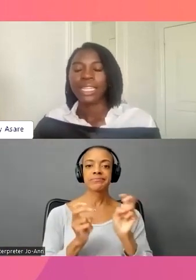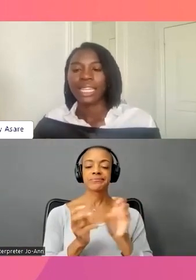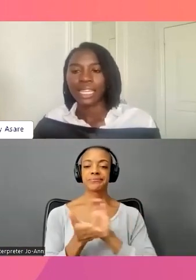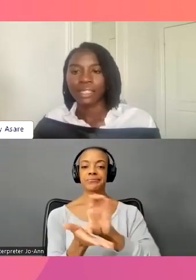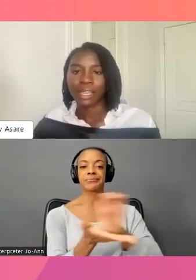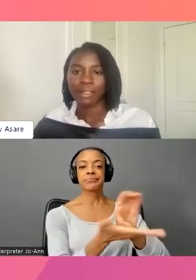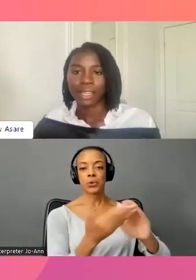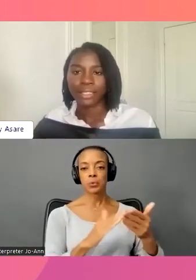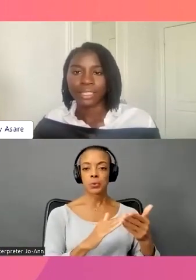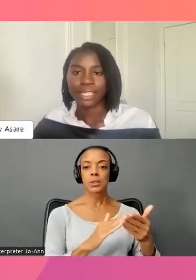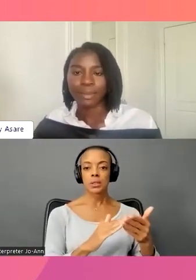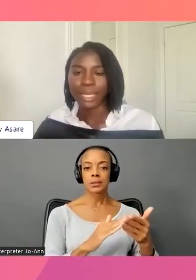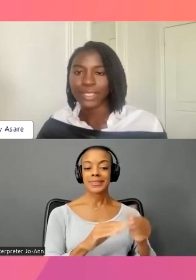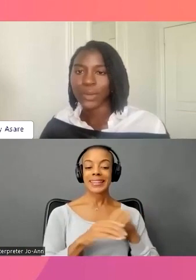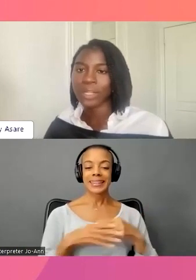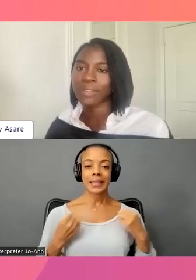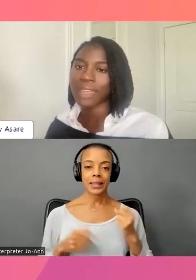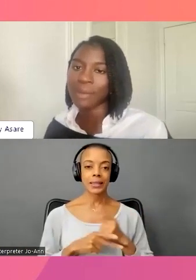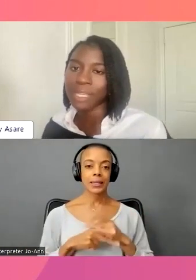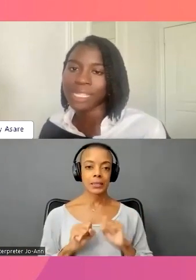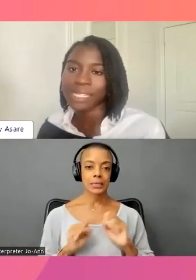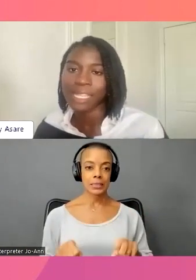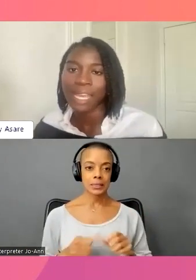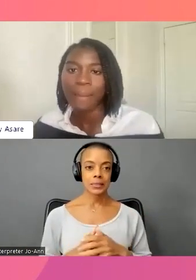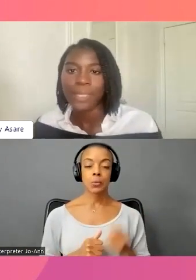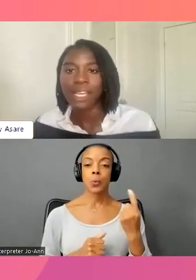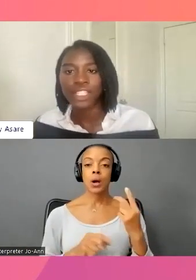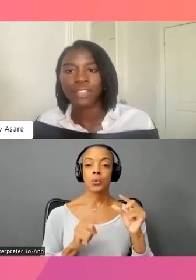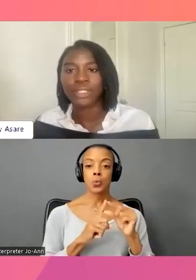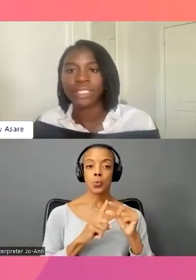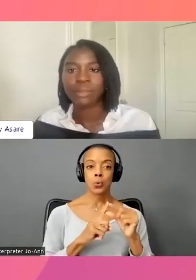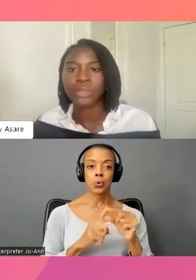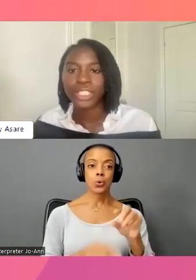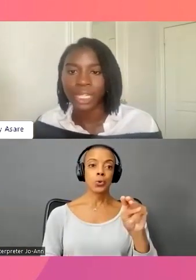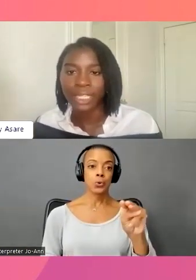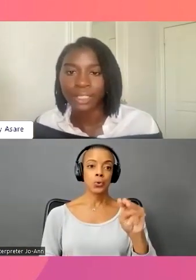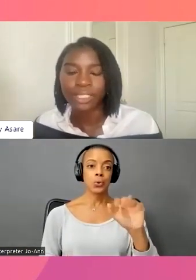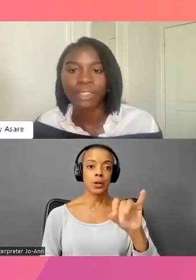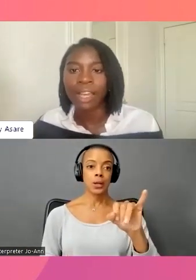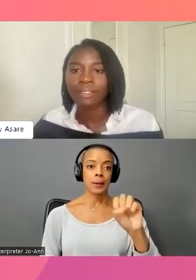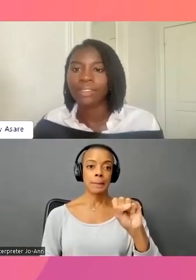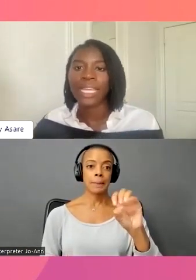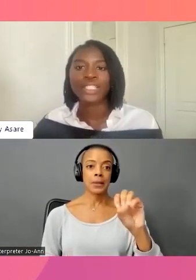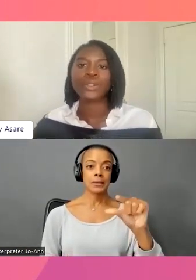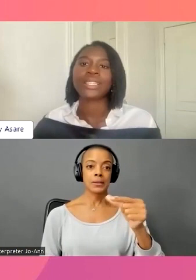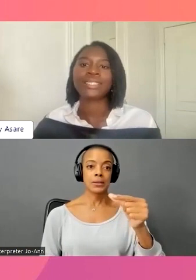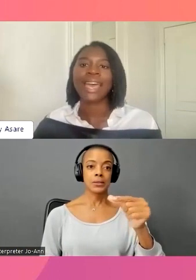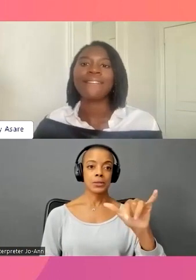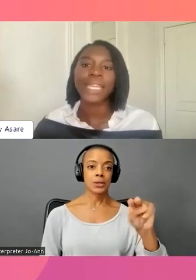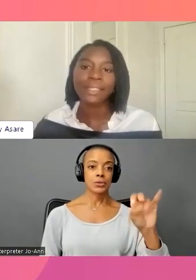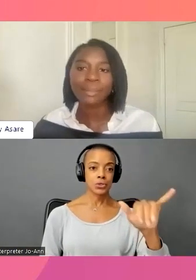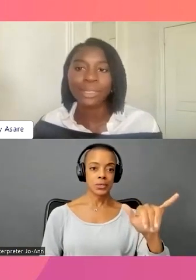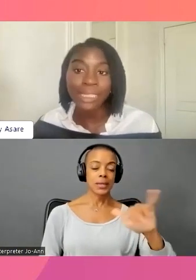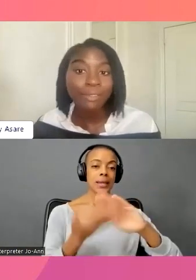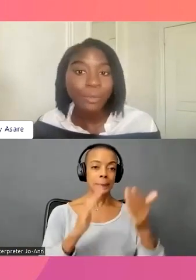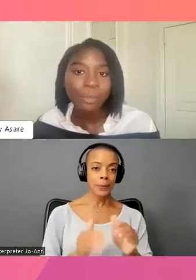qui sont considérées comme faisant partie des minorités dans les systèmes de soins de santé.